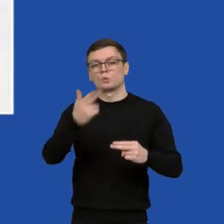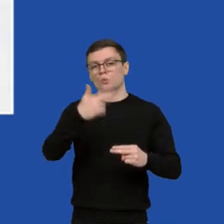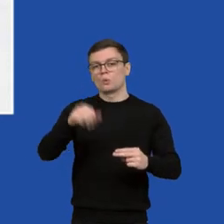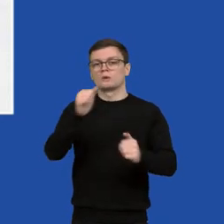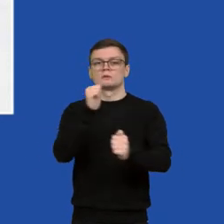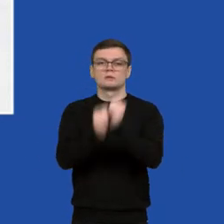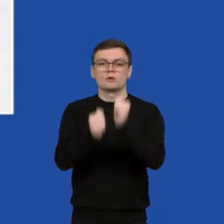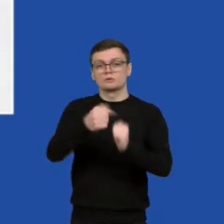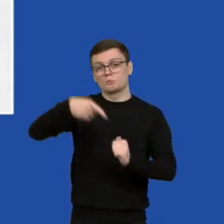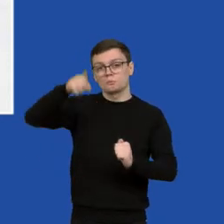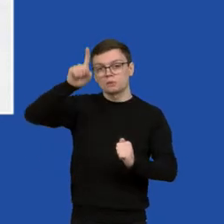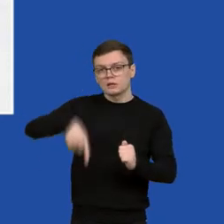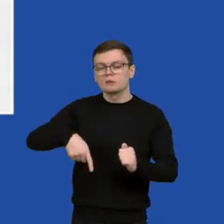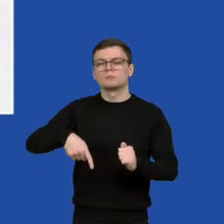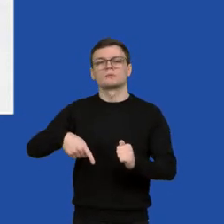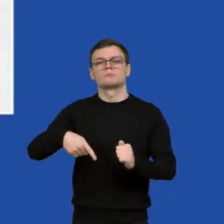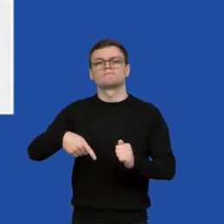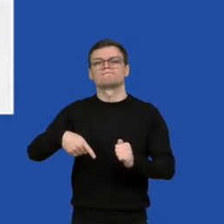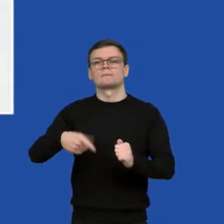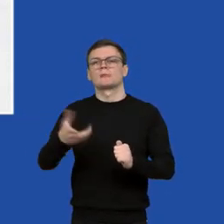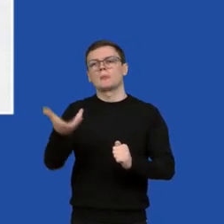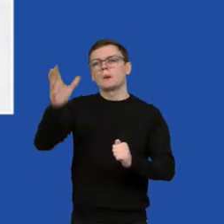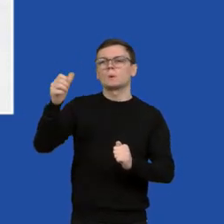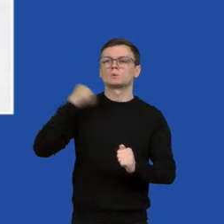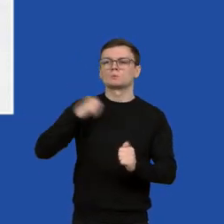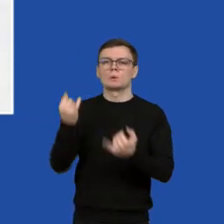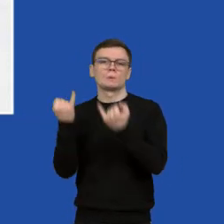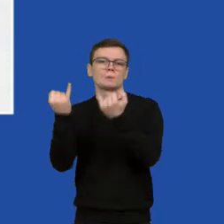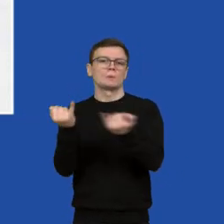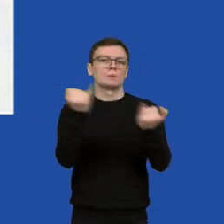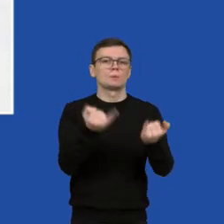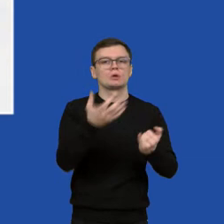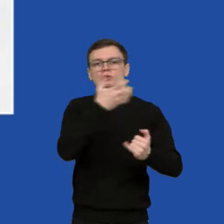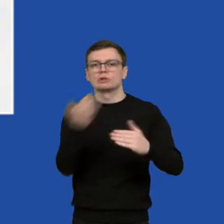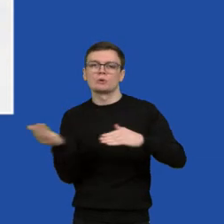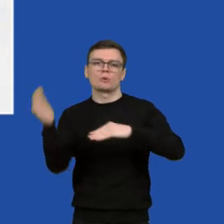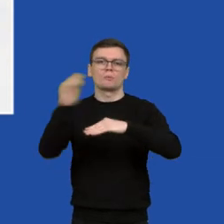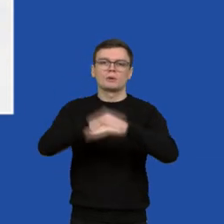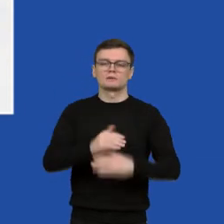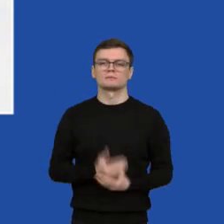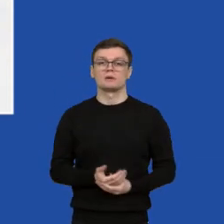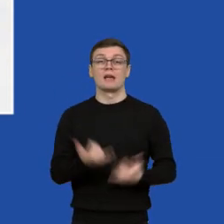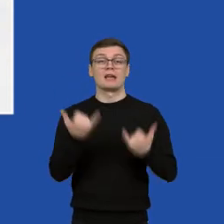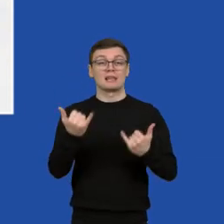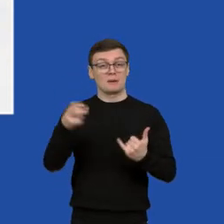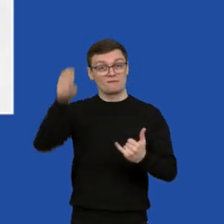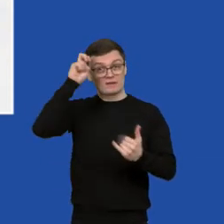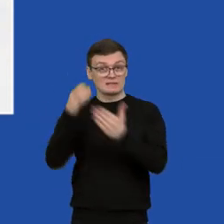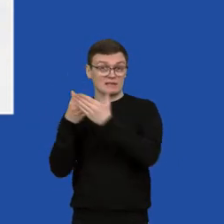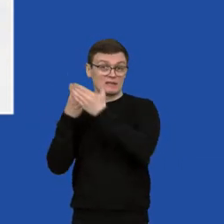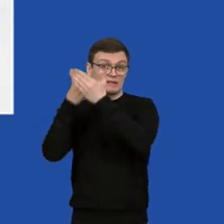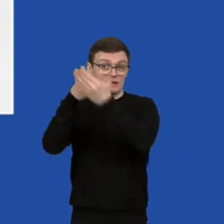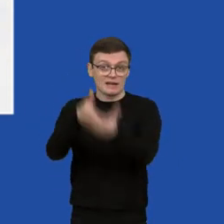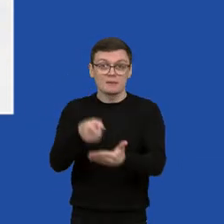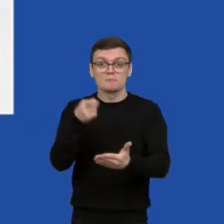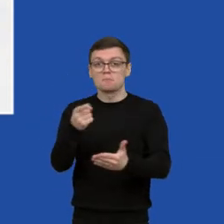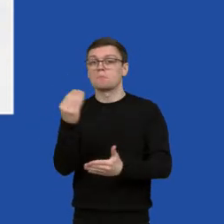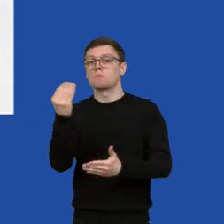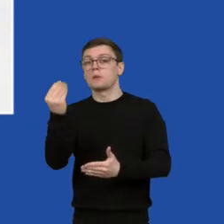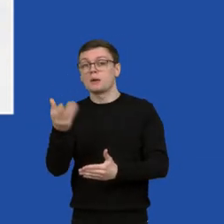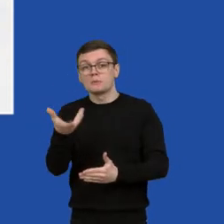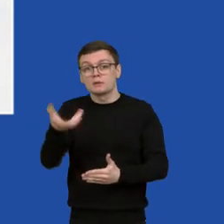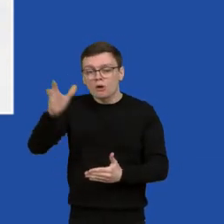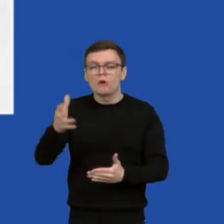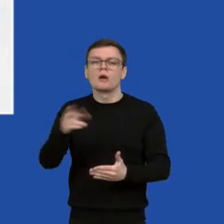išplėsti šildymo kompensacijų ratą, tai su dabartiniu valstybės remiamų pajamų dydžio padidinimu gavėjų